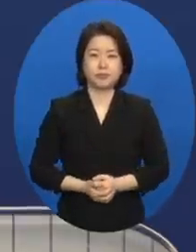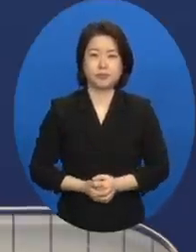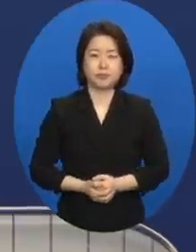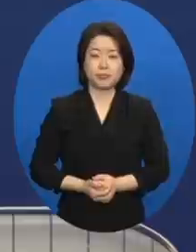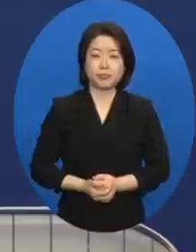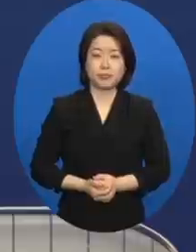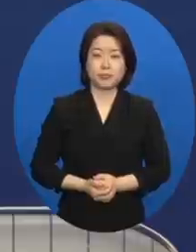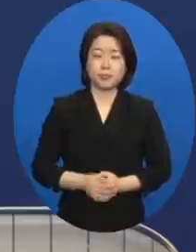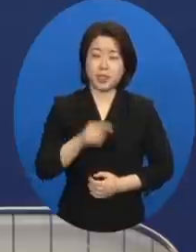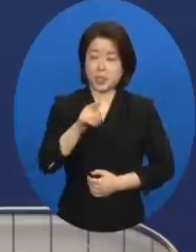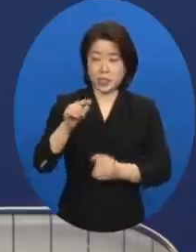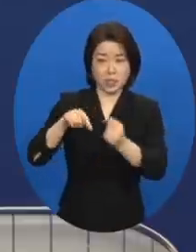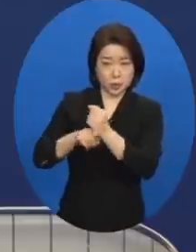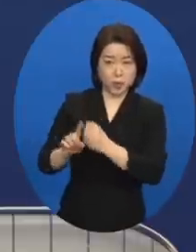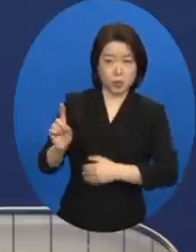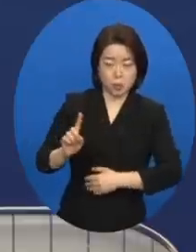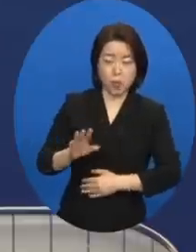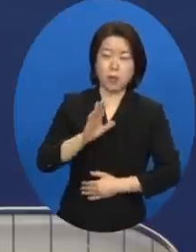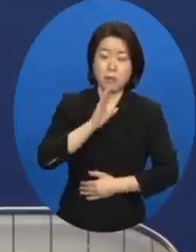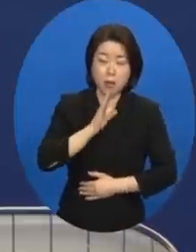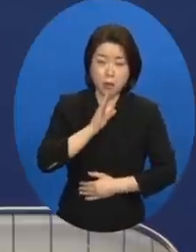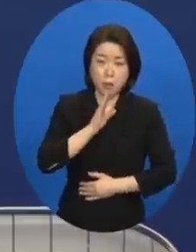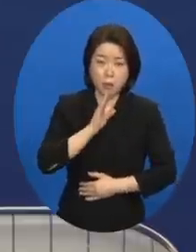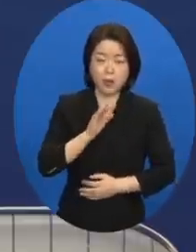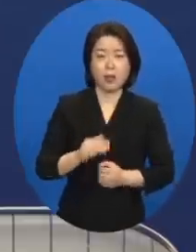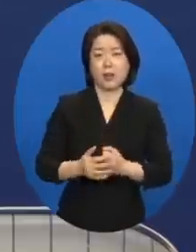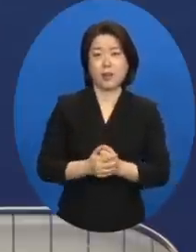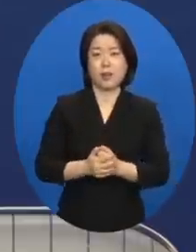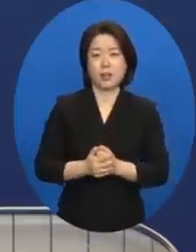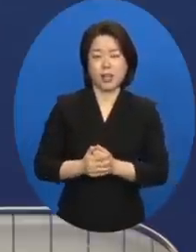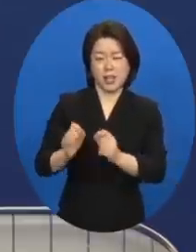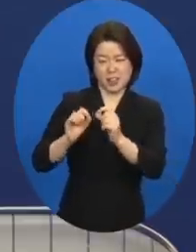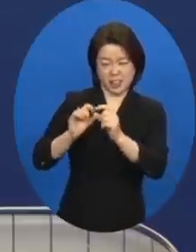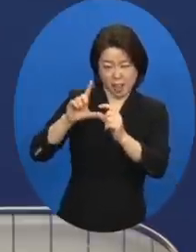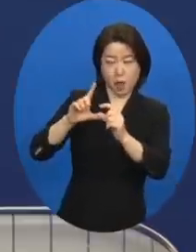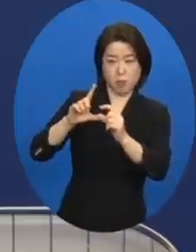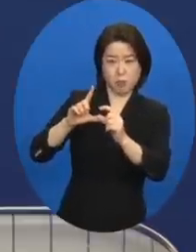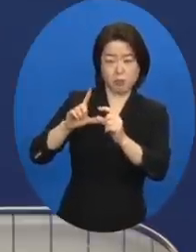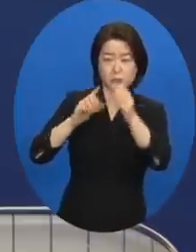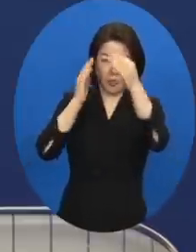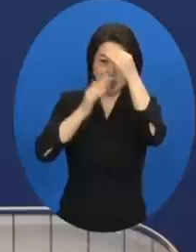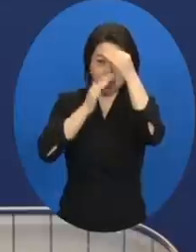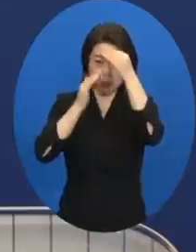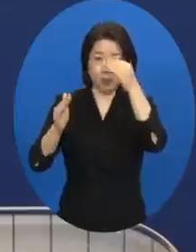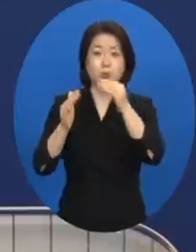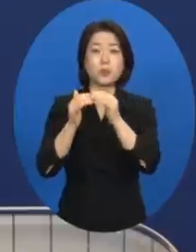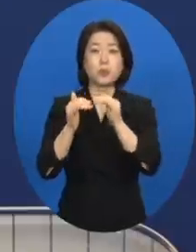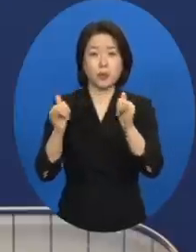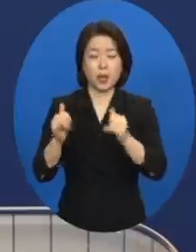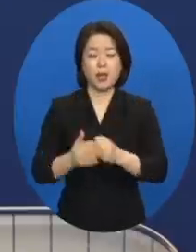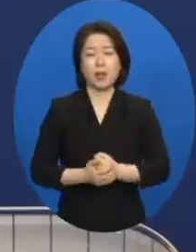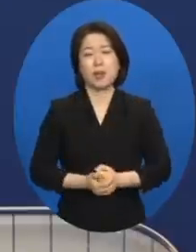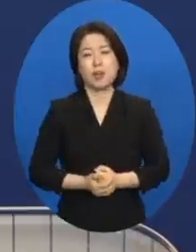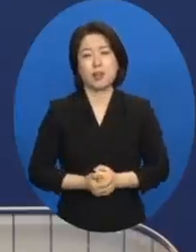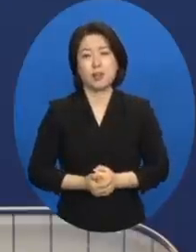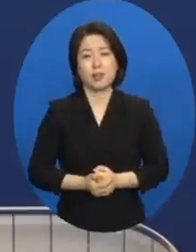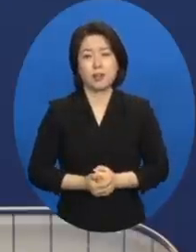그 이유는 바로 대부분의 성도들이